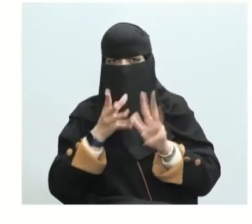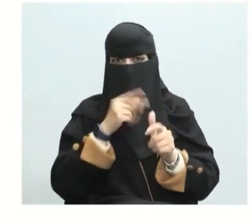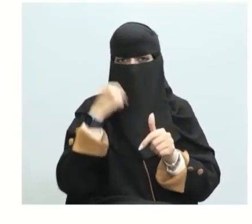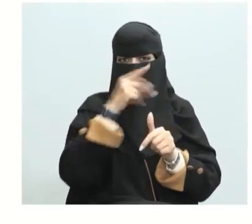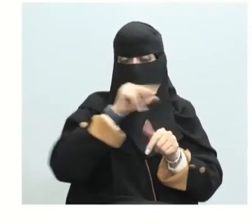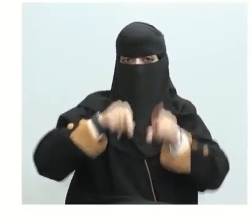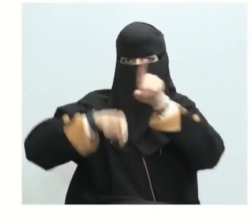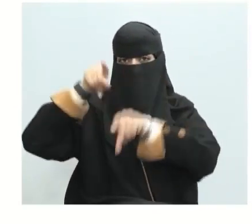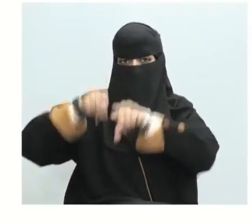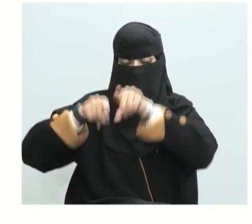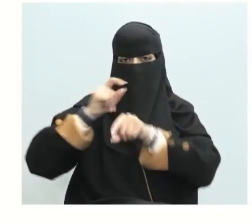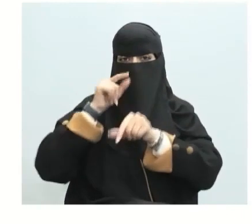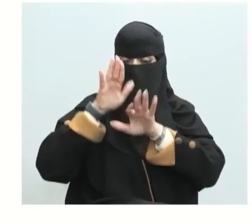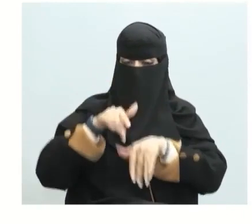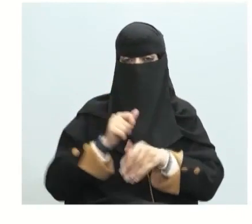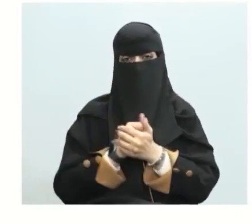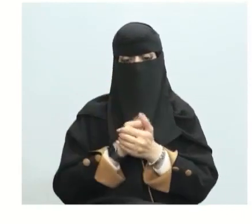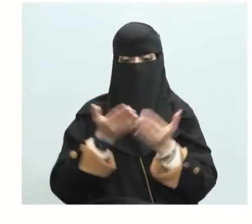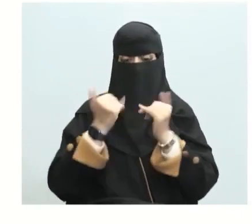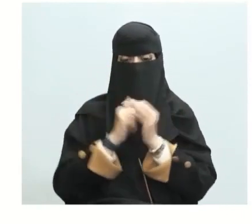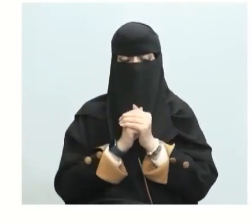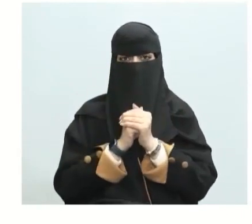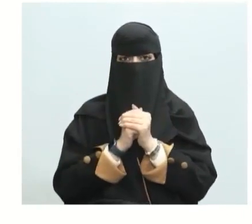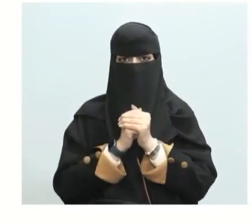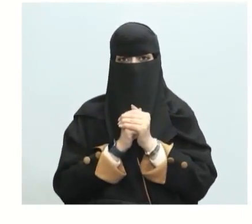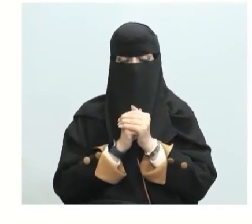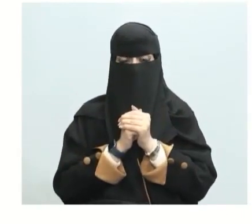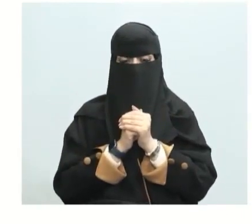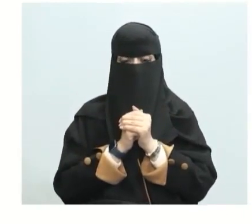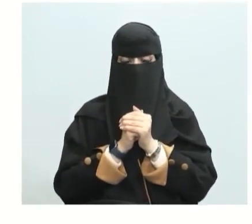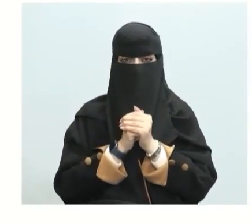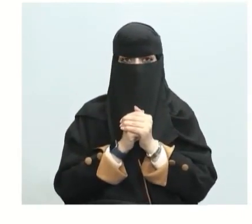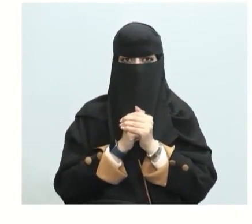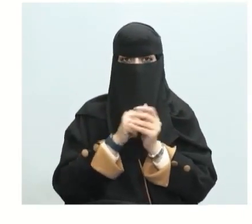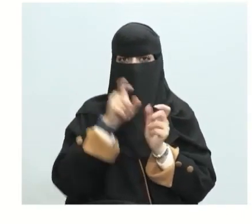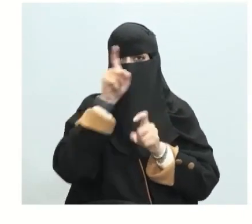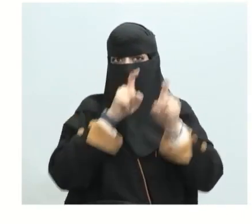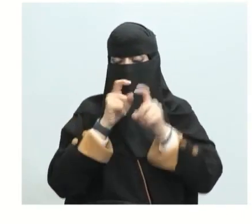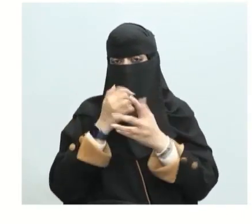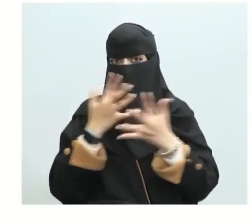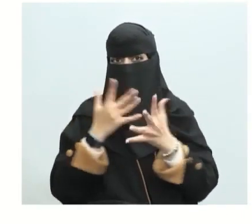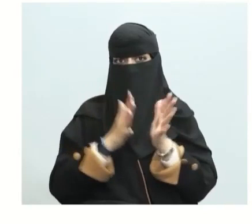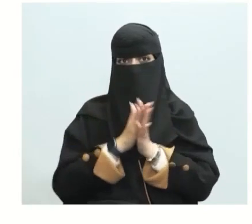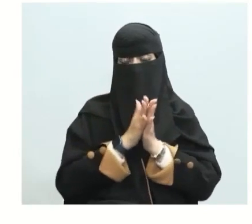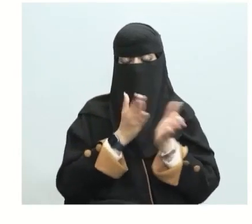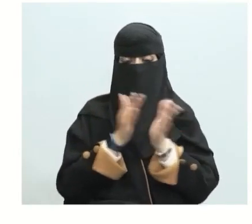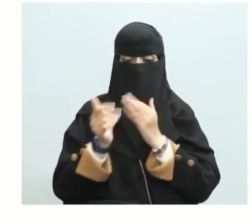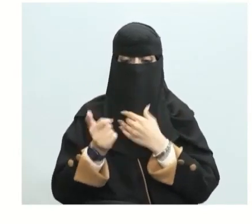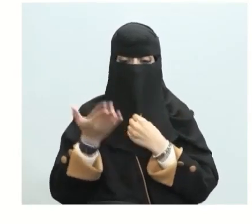والمقارنه هنا ذكر التشبيه وذكر كذلك المقارنه وطرح الاسئله مع الاثاره